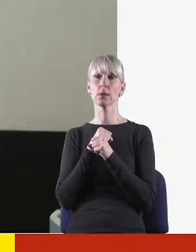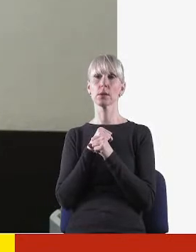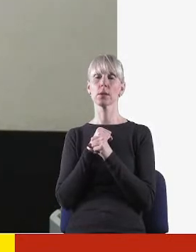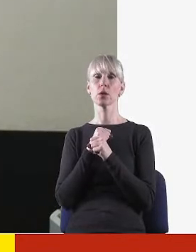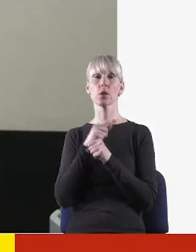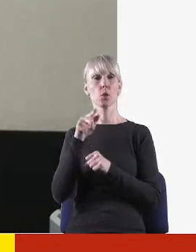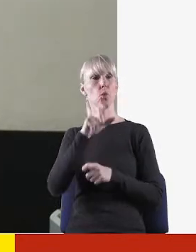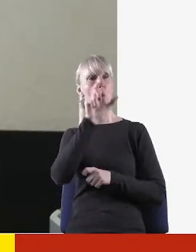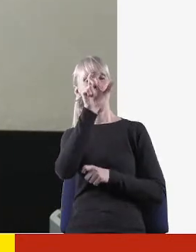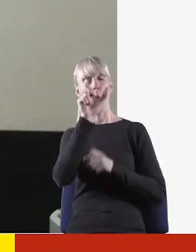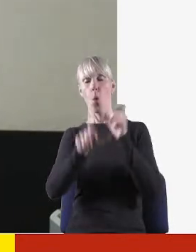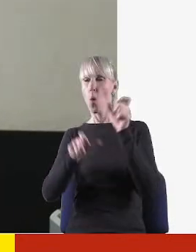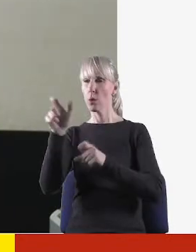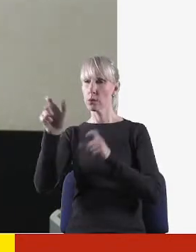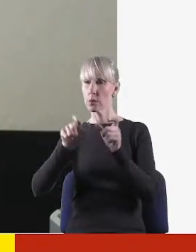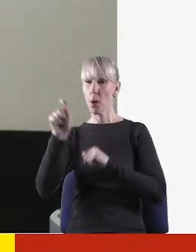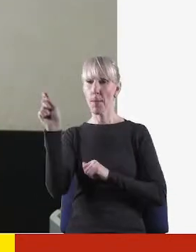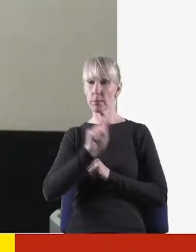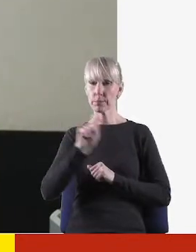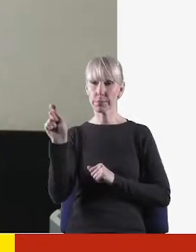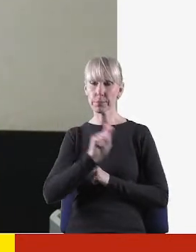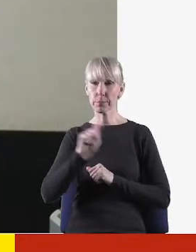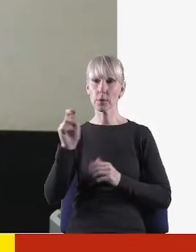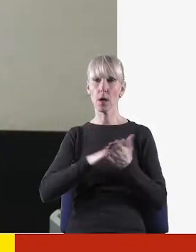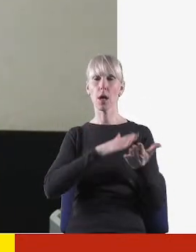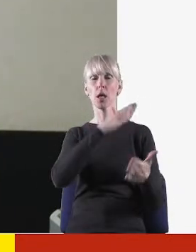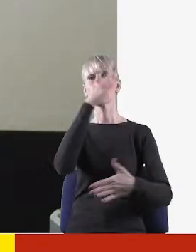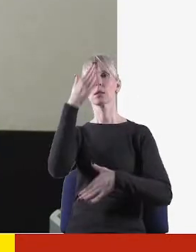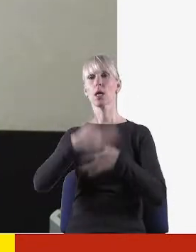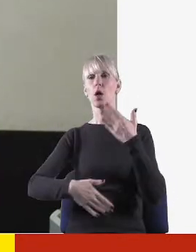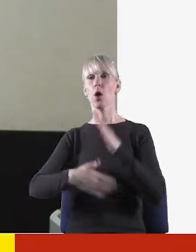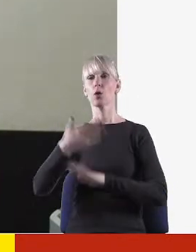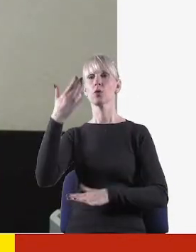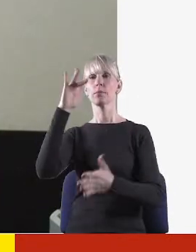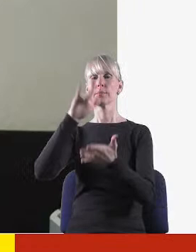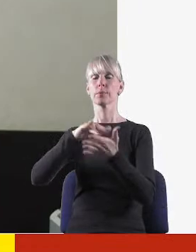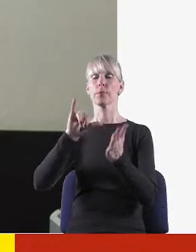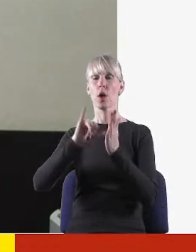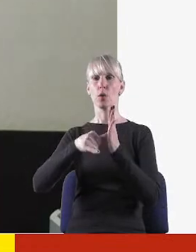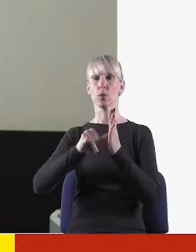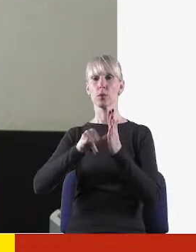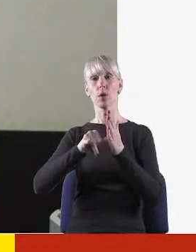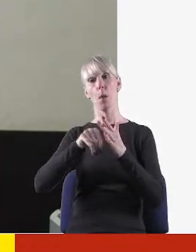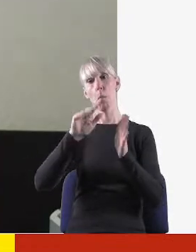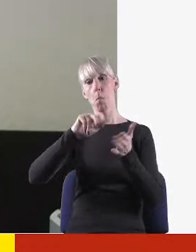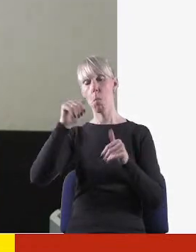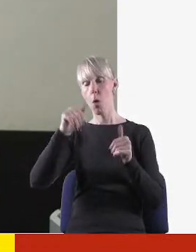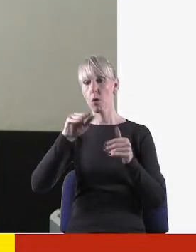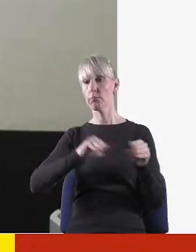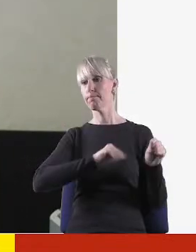podróżni, którzy zakończą swoją podróż w Kutnie, będą mogli przesiąść się na